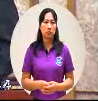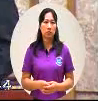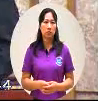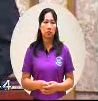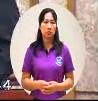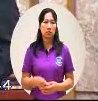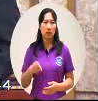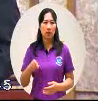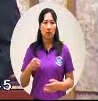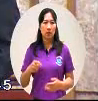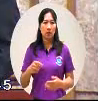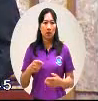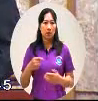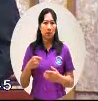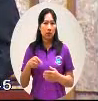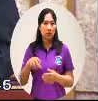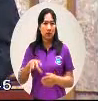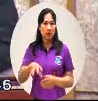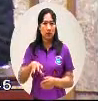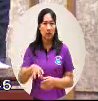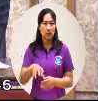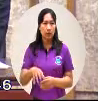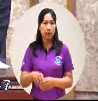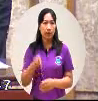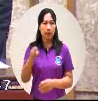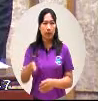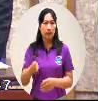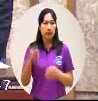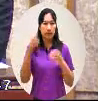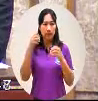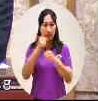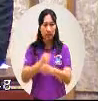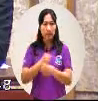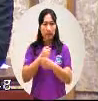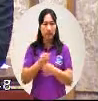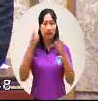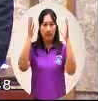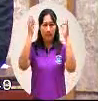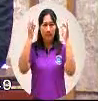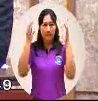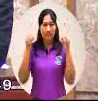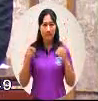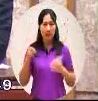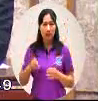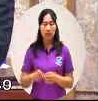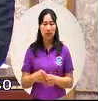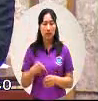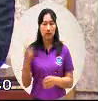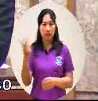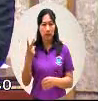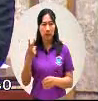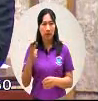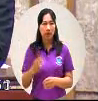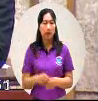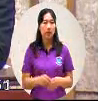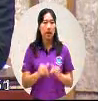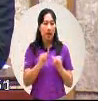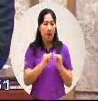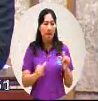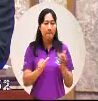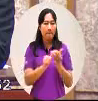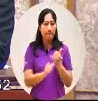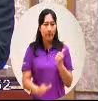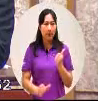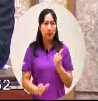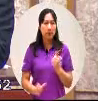儿所来讲，目前是那么像托儿所，它有两个分所，一个是民生，一个是玛雅，就这两个，那是没有